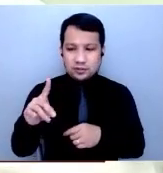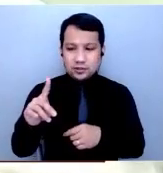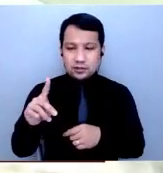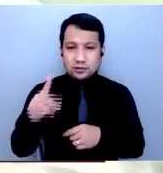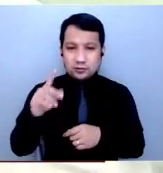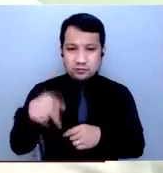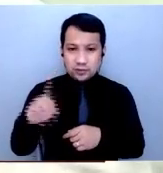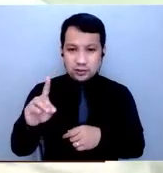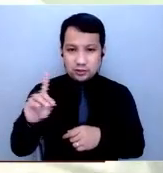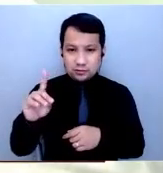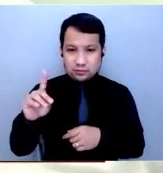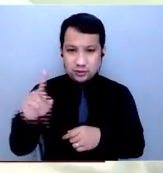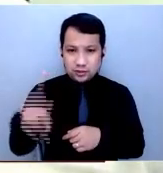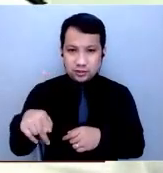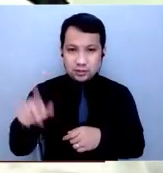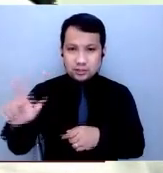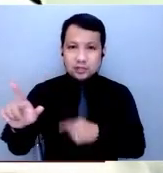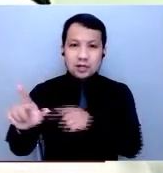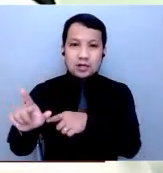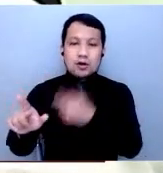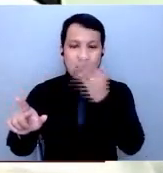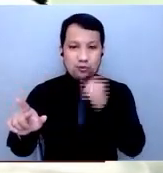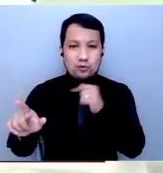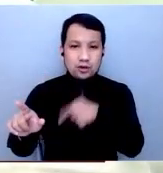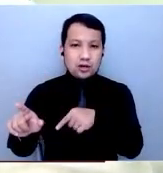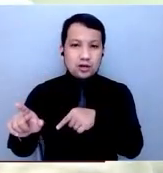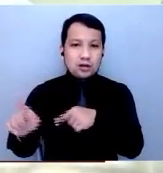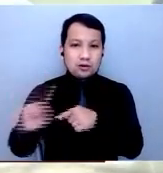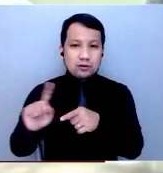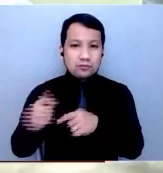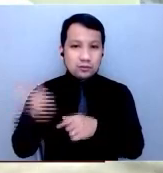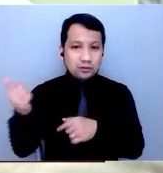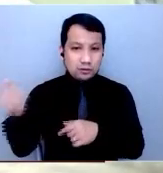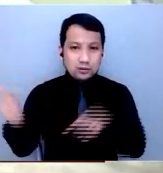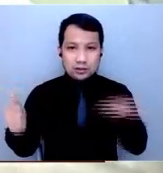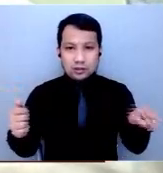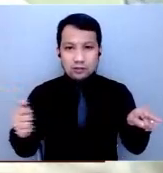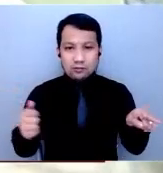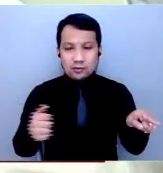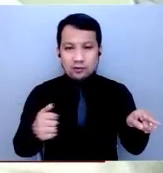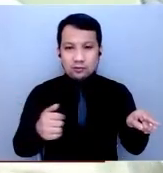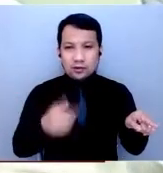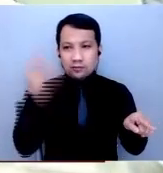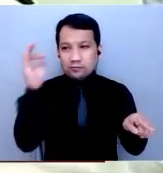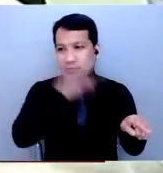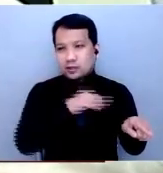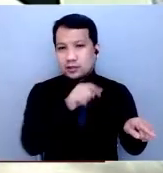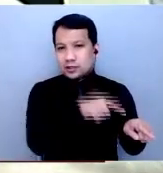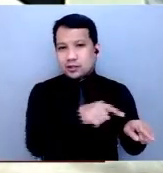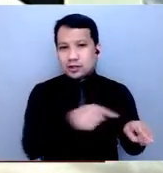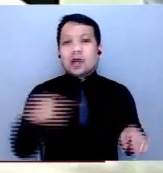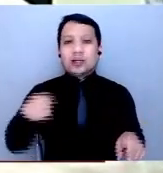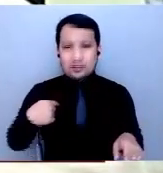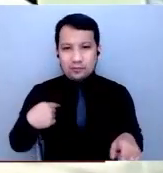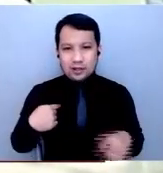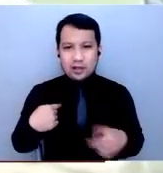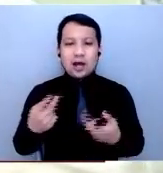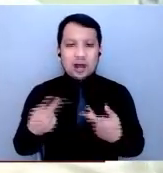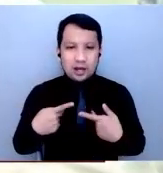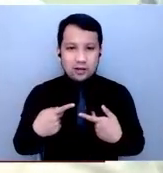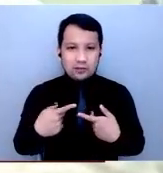PDP party na yan. Dahil yung iba, mga illegal, kami may hawak ng